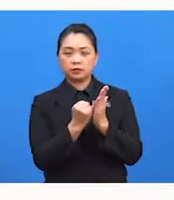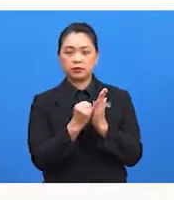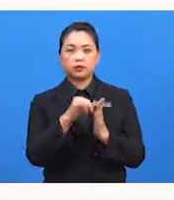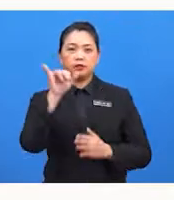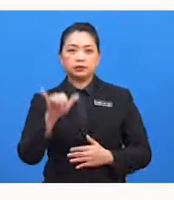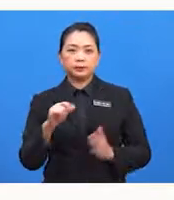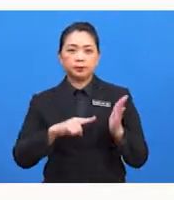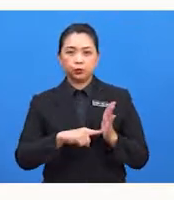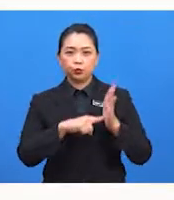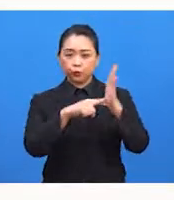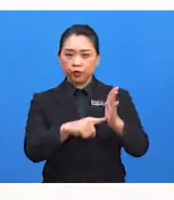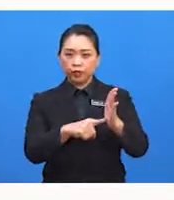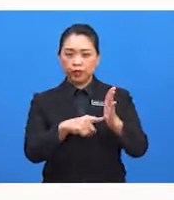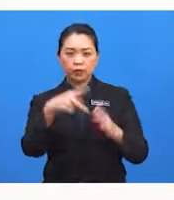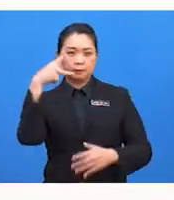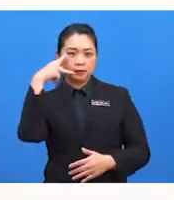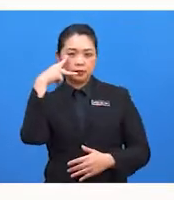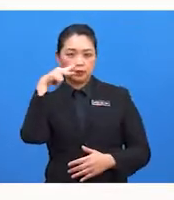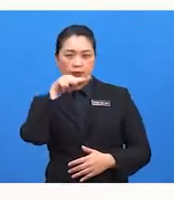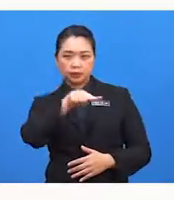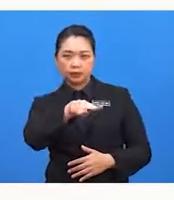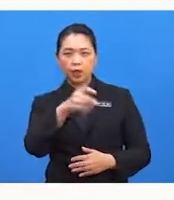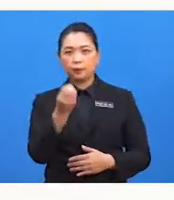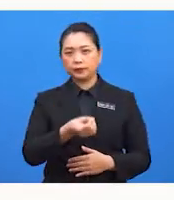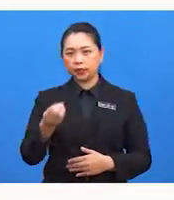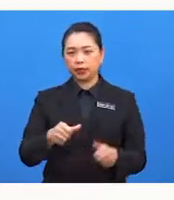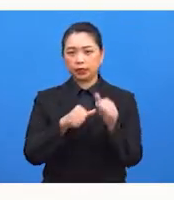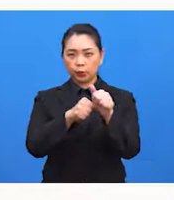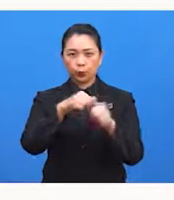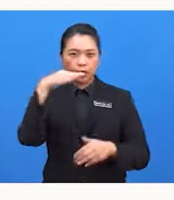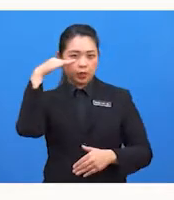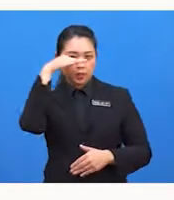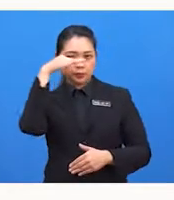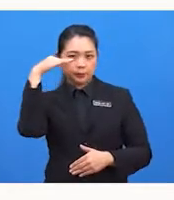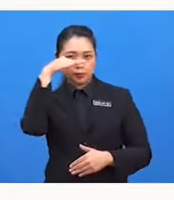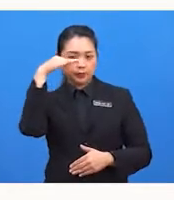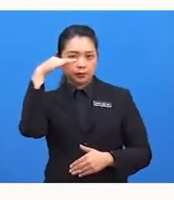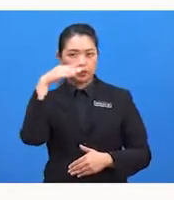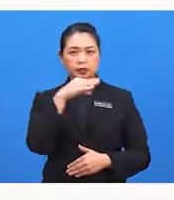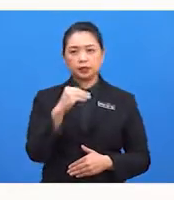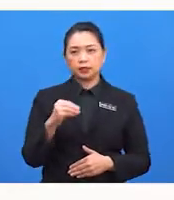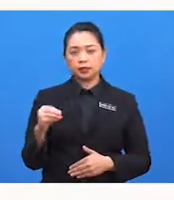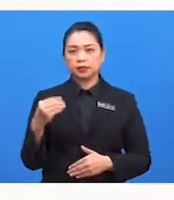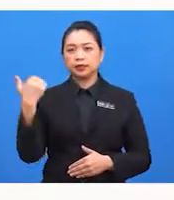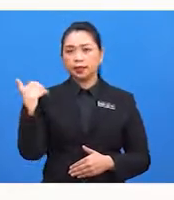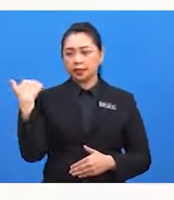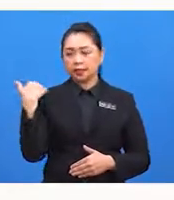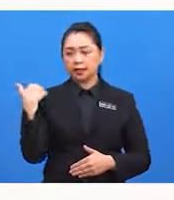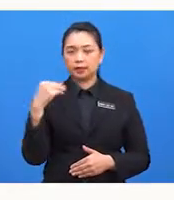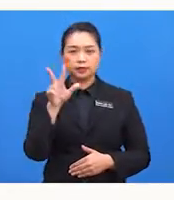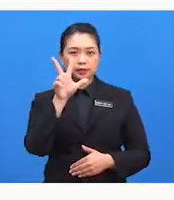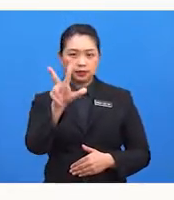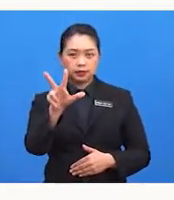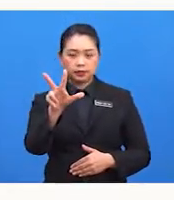lukisan yang menunjukkan pandangan objek mengikut aras mata, dan